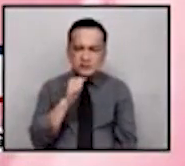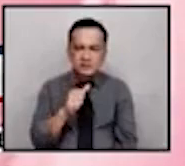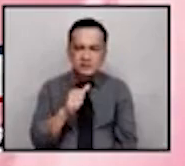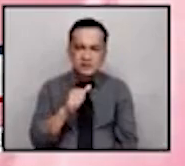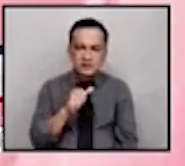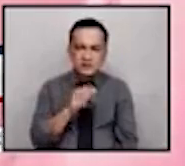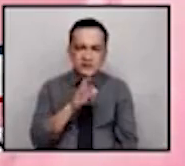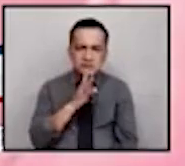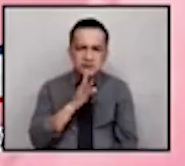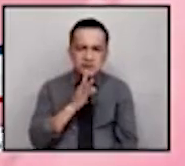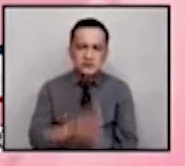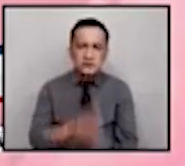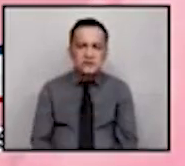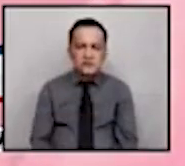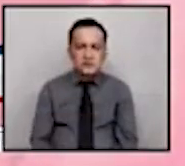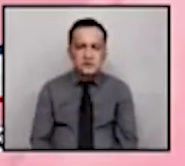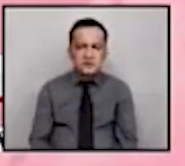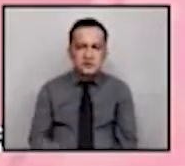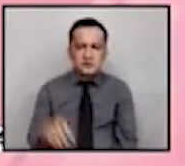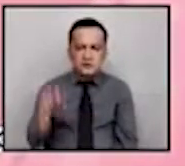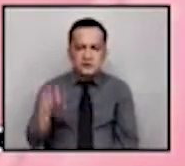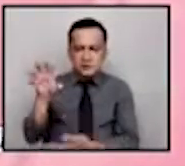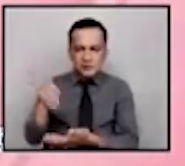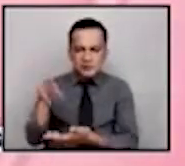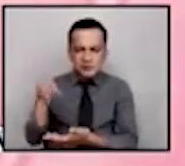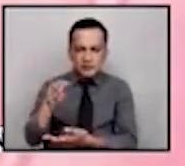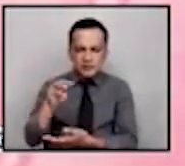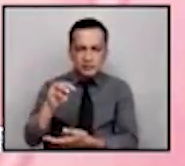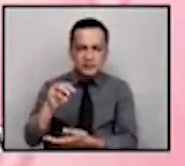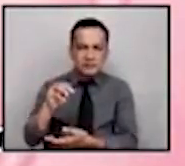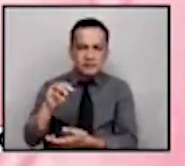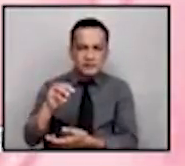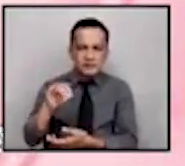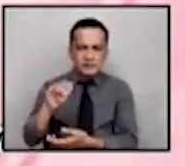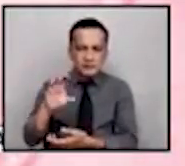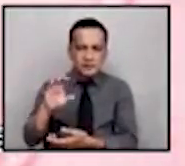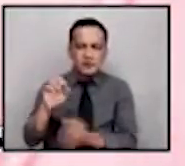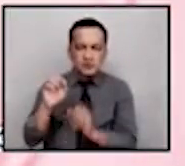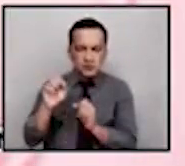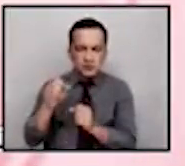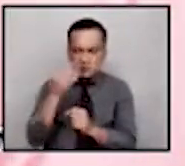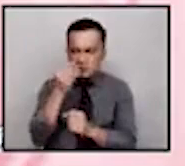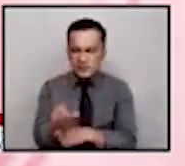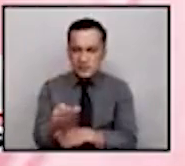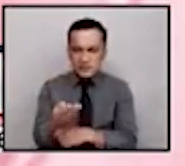talaga. Nagmimimik sila pero onti na yung vocabulary na alam nila. Unlike sa mga